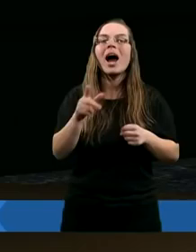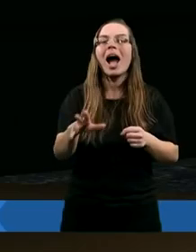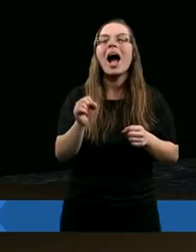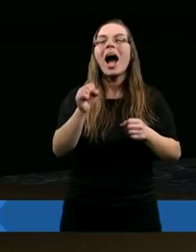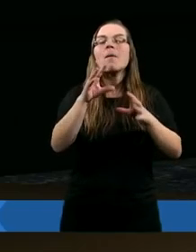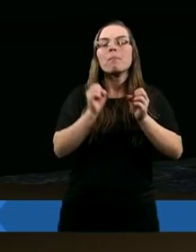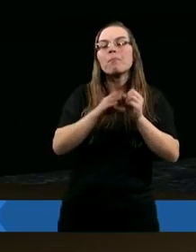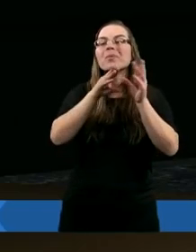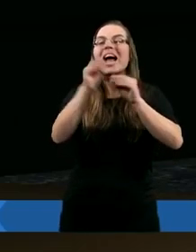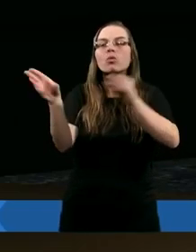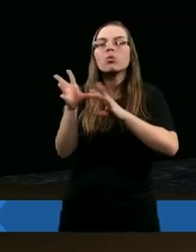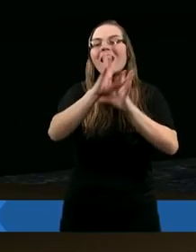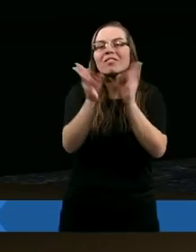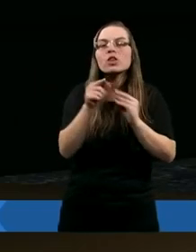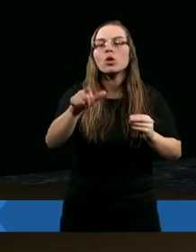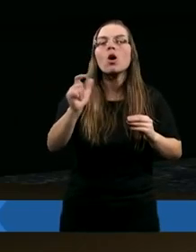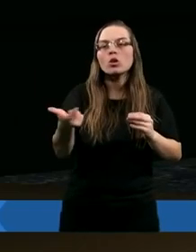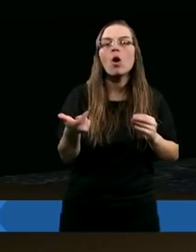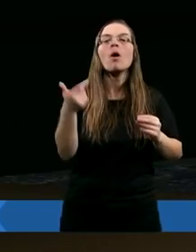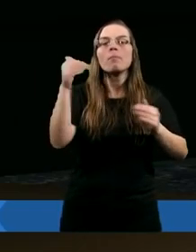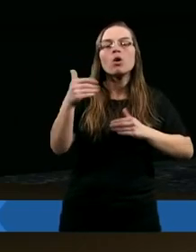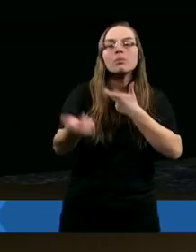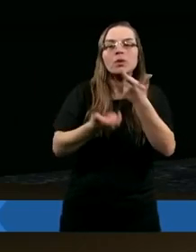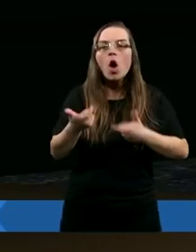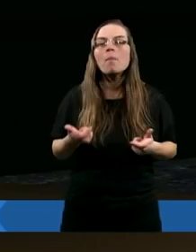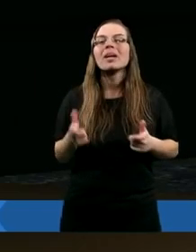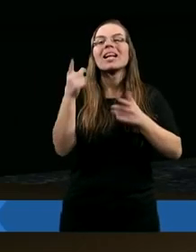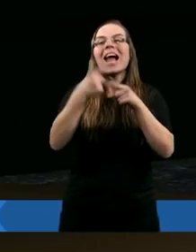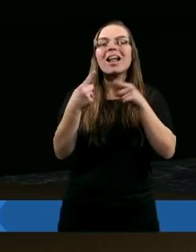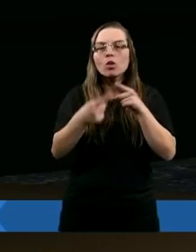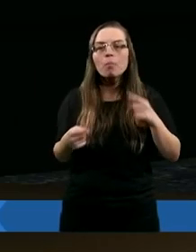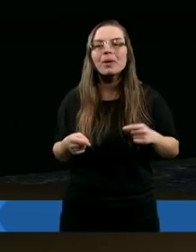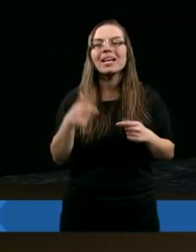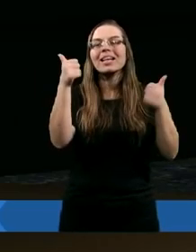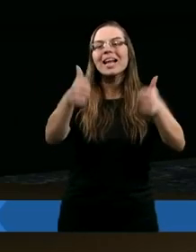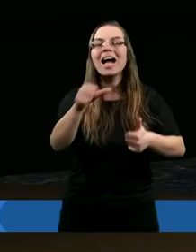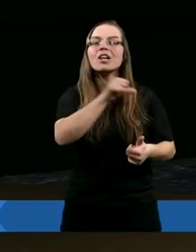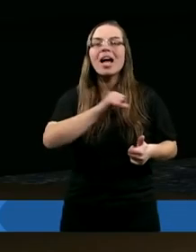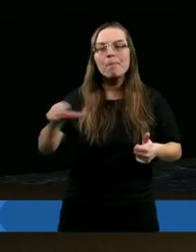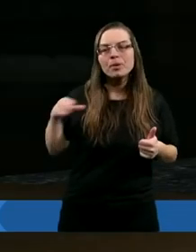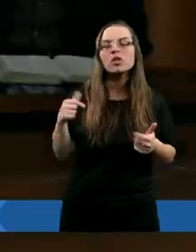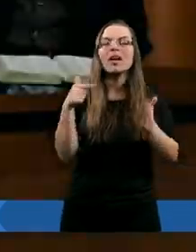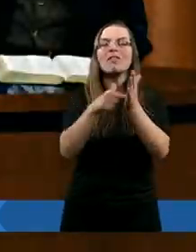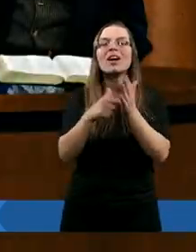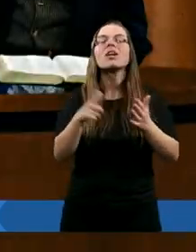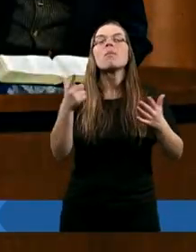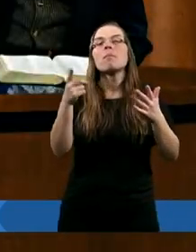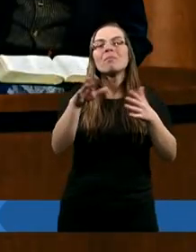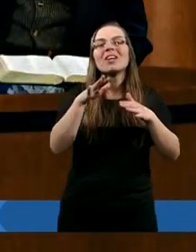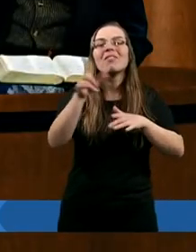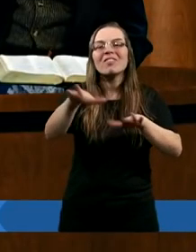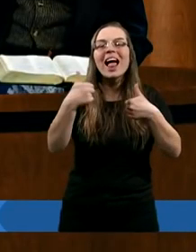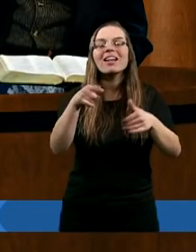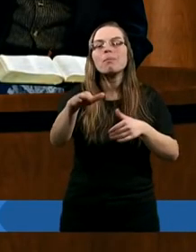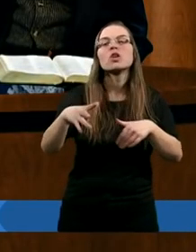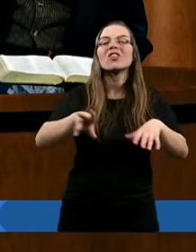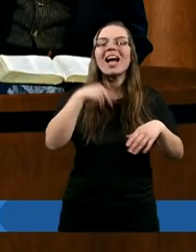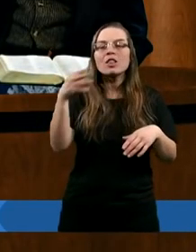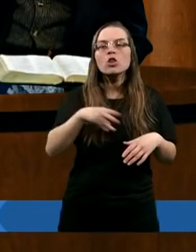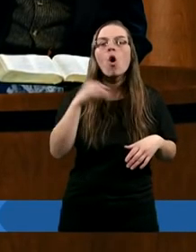która przewyższa wszystko, co możemy sobie wyobrazić. Natomiast my stajemy się właśnie też pod tym względem, czyli tej